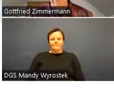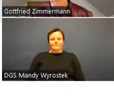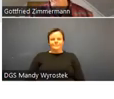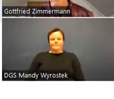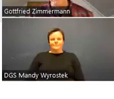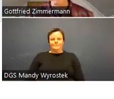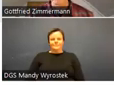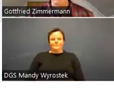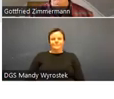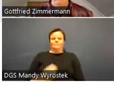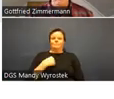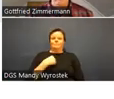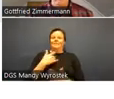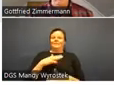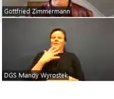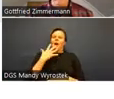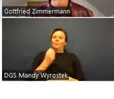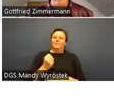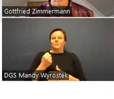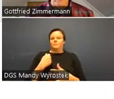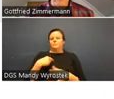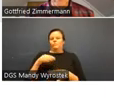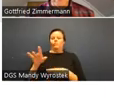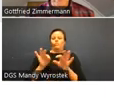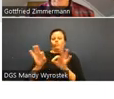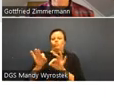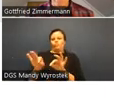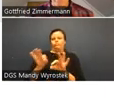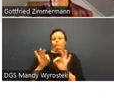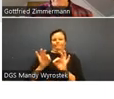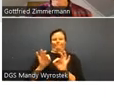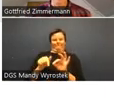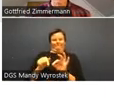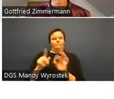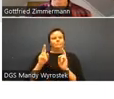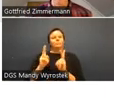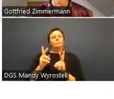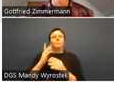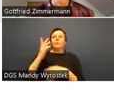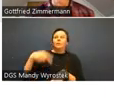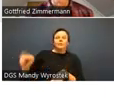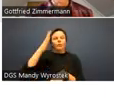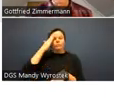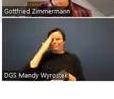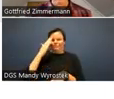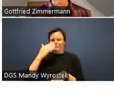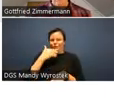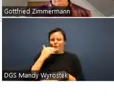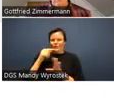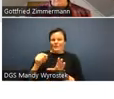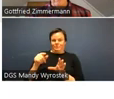absichtlich Dinge rausgesucht, die jetzt nicht so bekannt sind. Es gibt ja ganz viele Anweisungen für